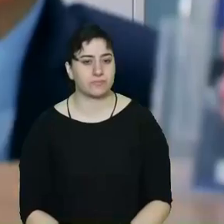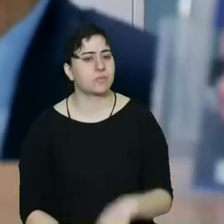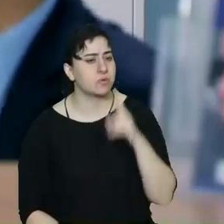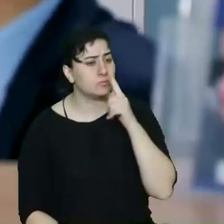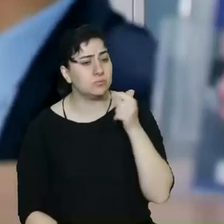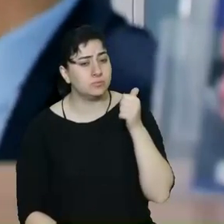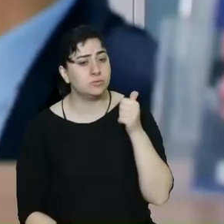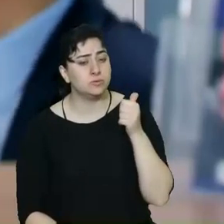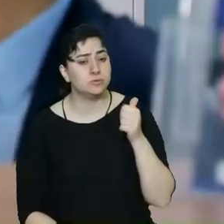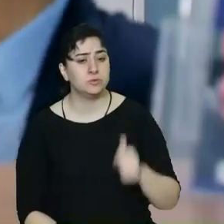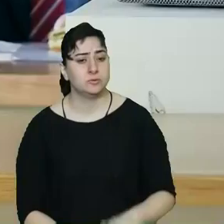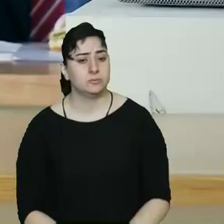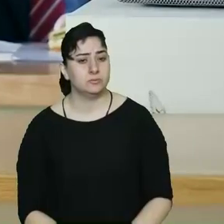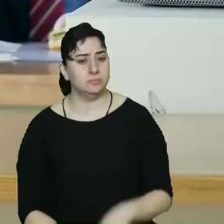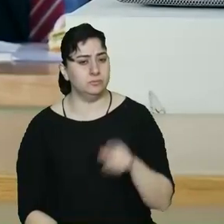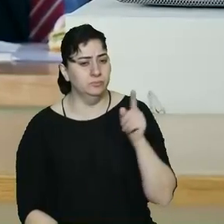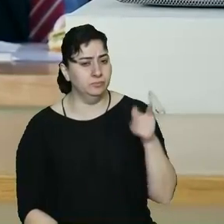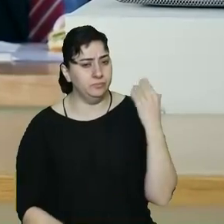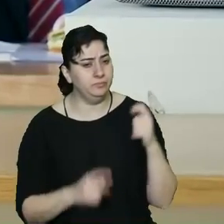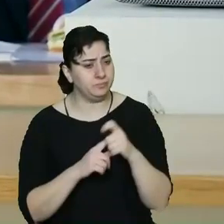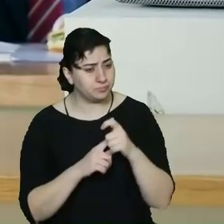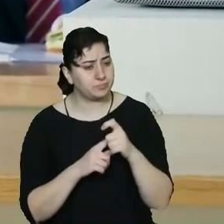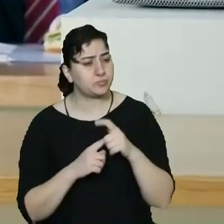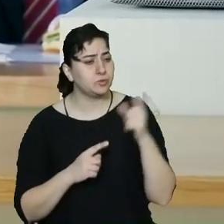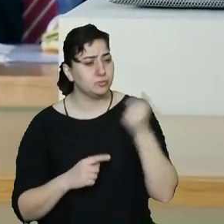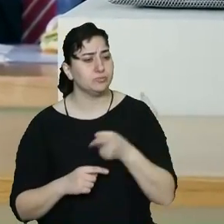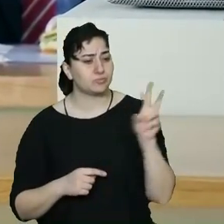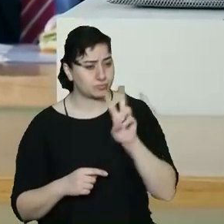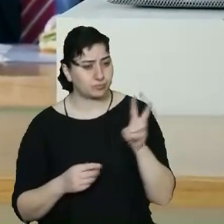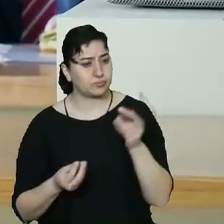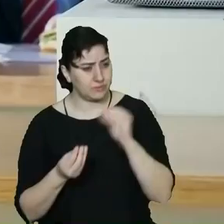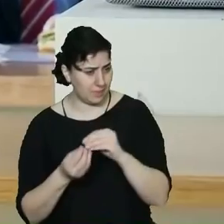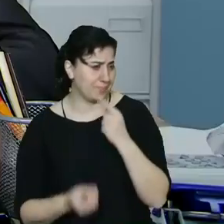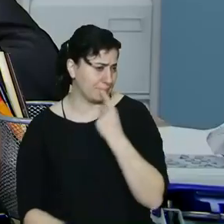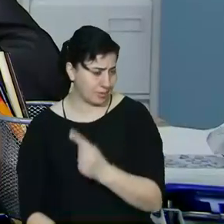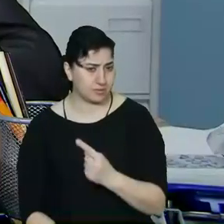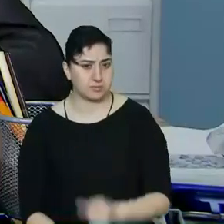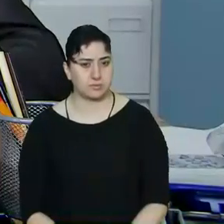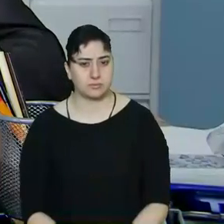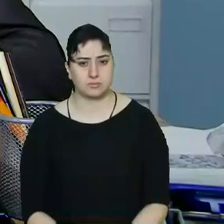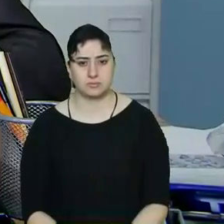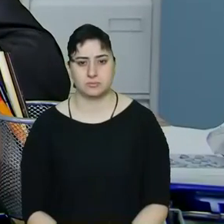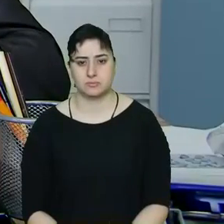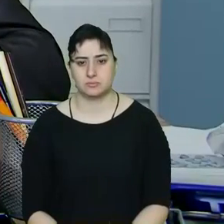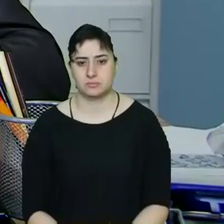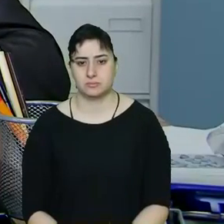bey, siz geçen Erdem'e %20 zam yapacağım dediniz zaten.